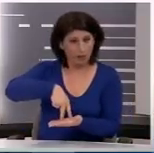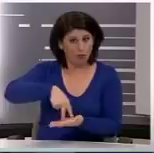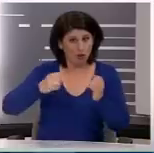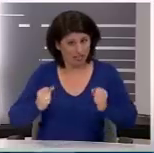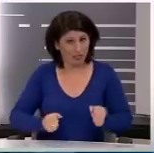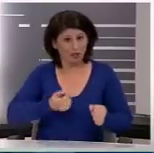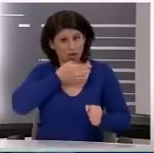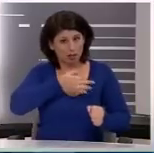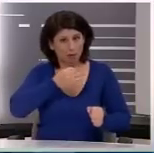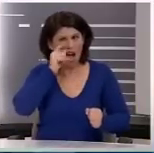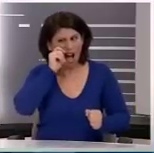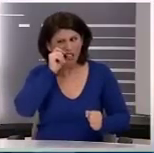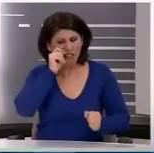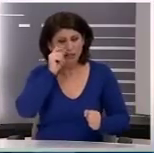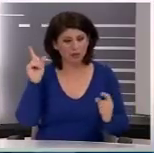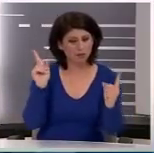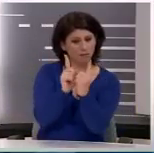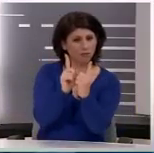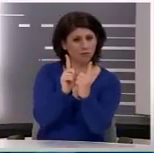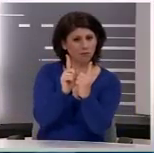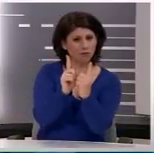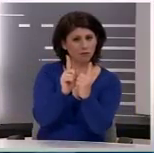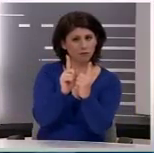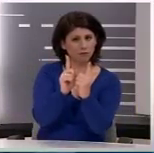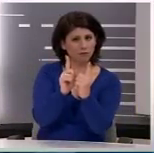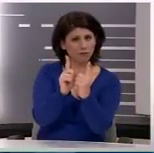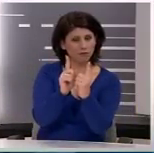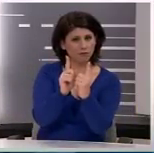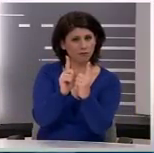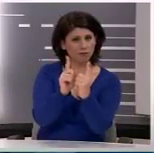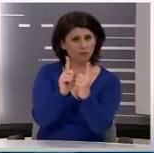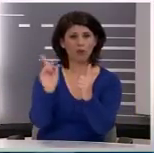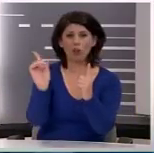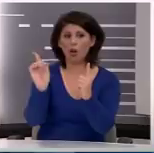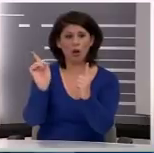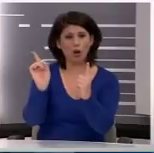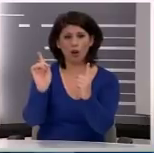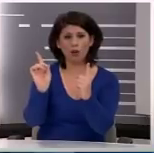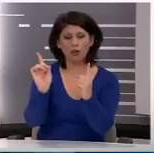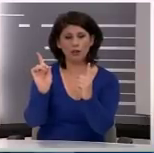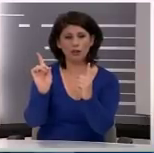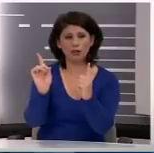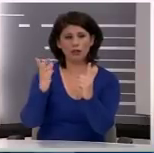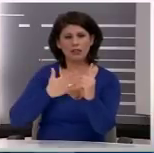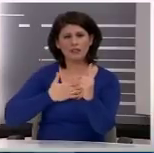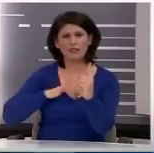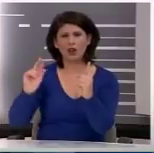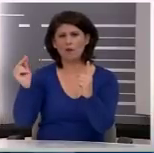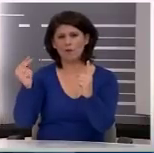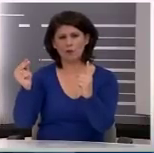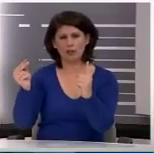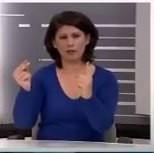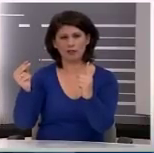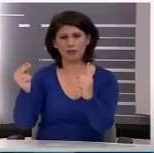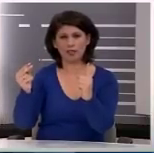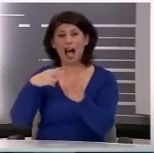διαψεύσετε. Ως άνδρες προς άνδρες. Και όχι να πετάτε. Και δεν θέλω να λέω για βουλευτές ότι